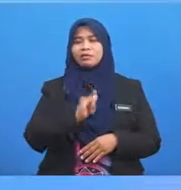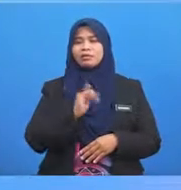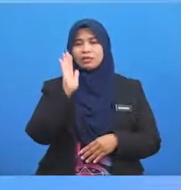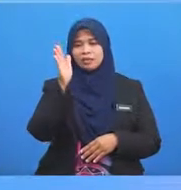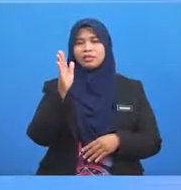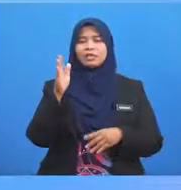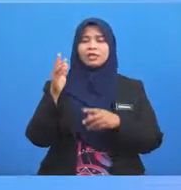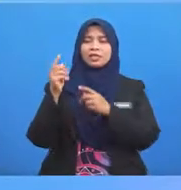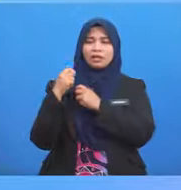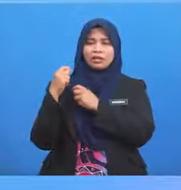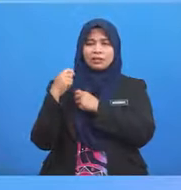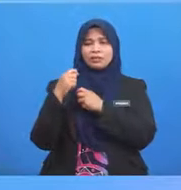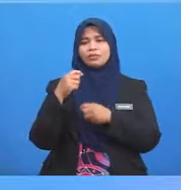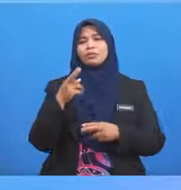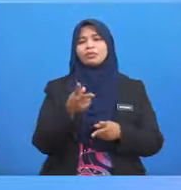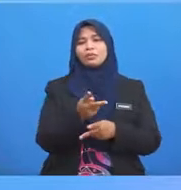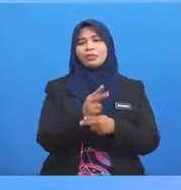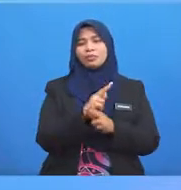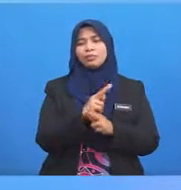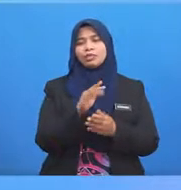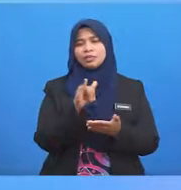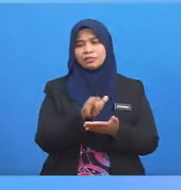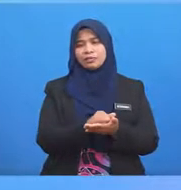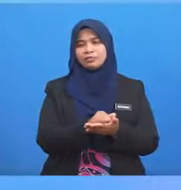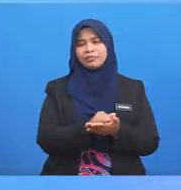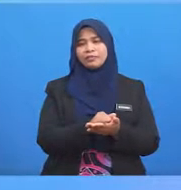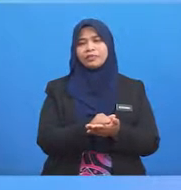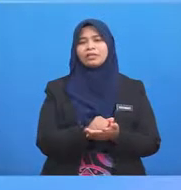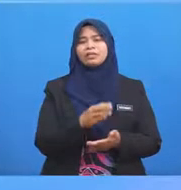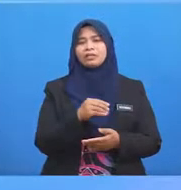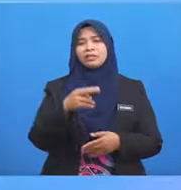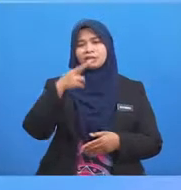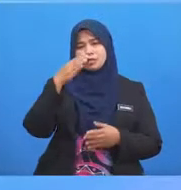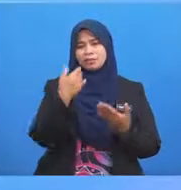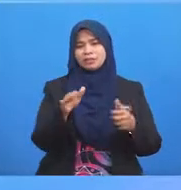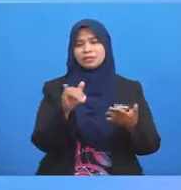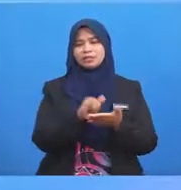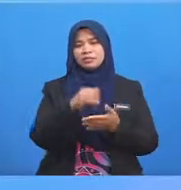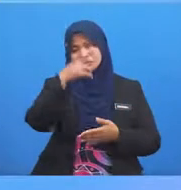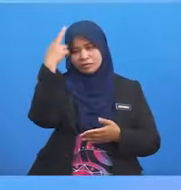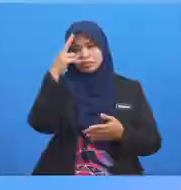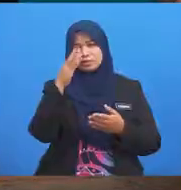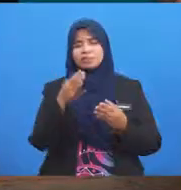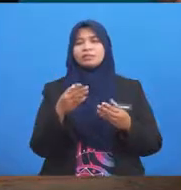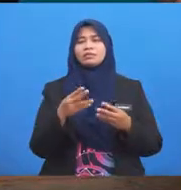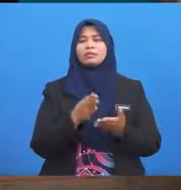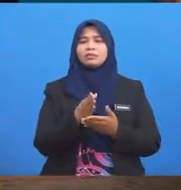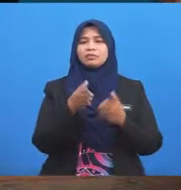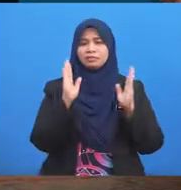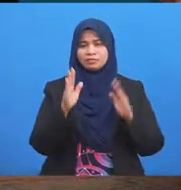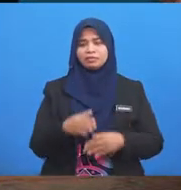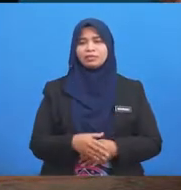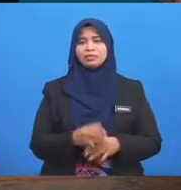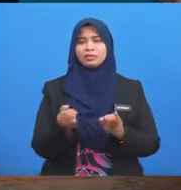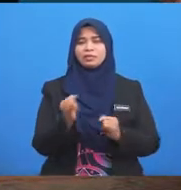hutangnya. Maka Rasulullah sallallahu alaihi wasallam pun melakukan solat jenazah. Daripada